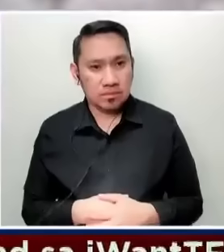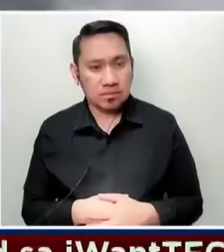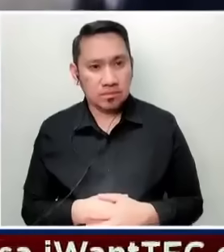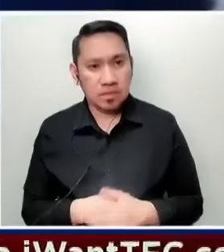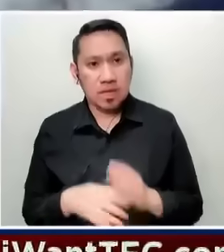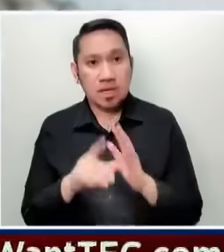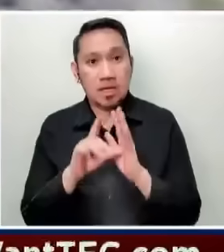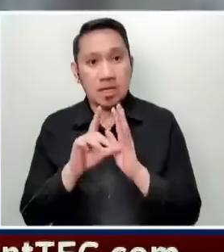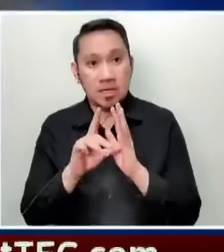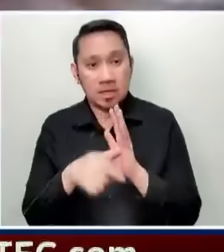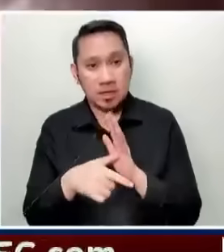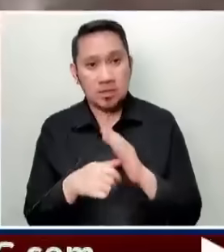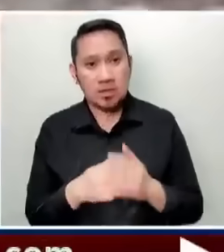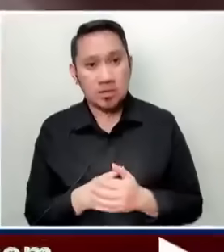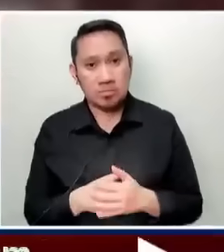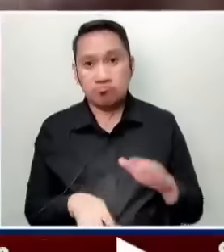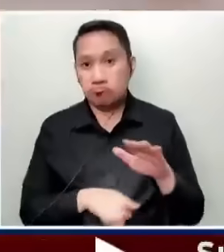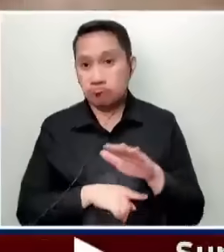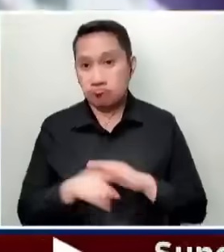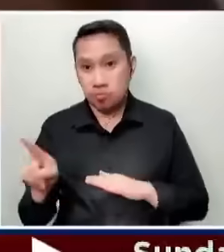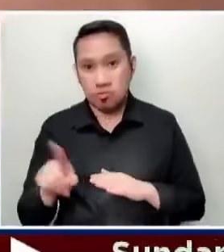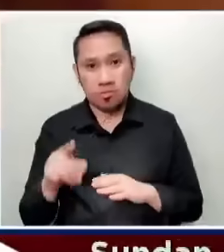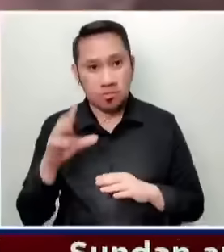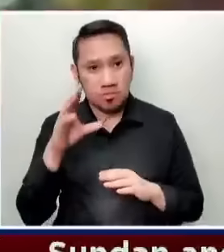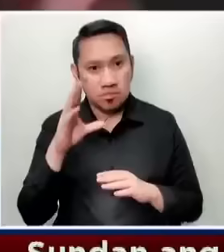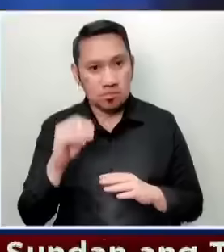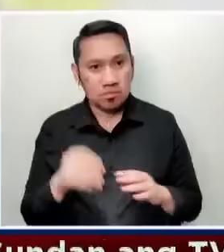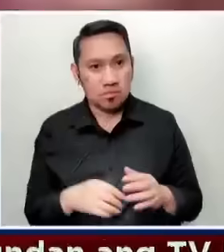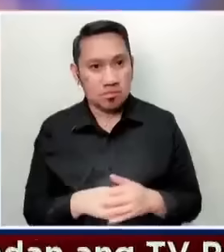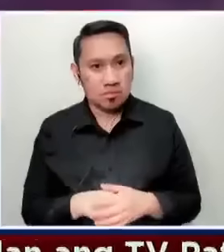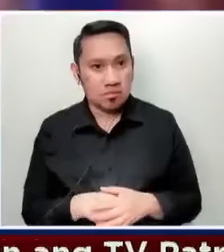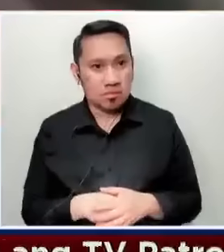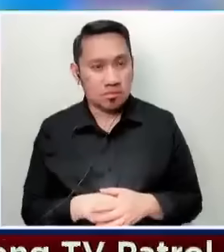Maya-maya pa, tumakbo na paalis ang suspect.